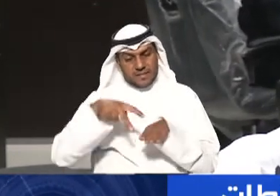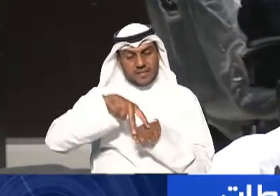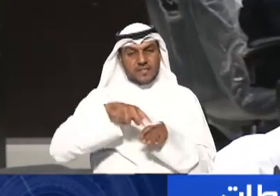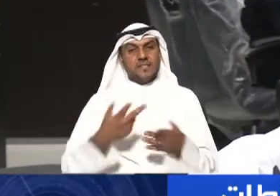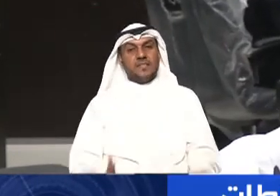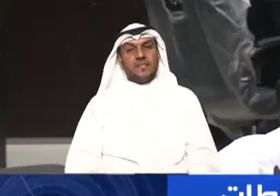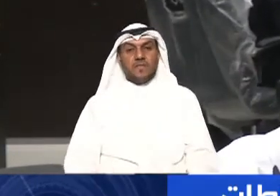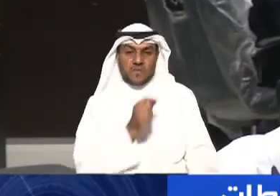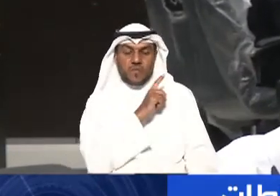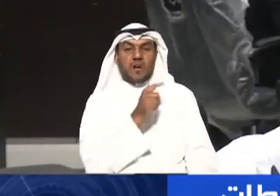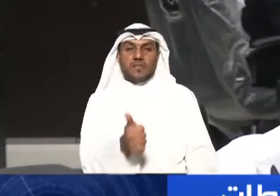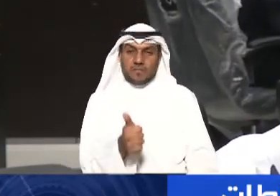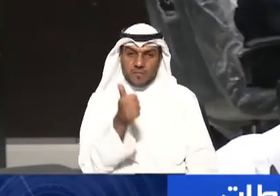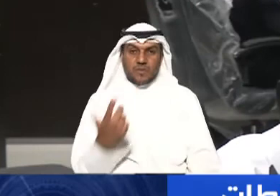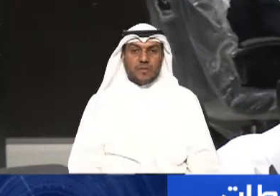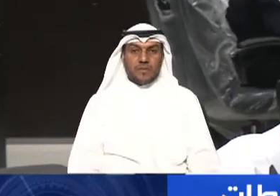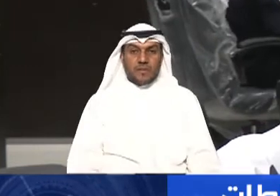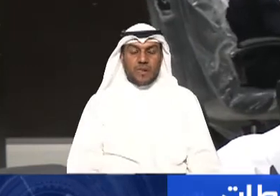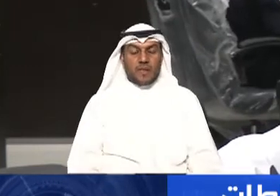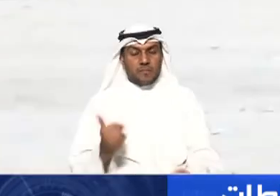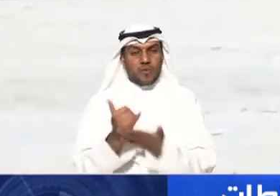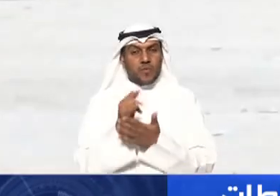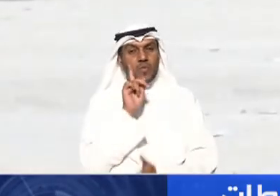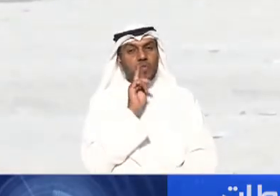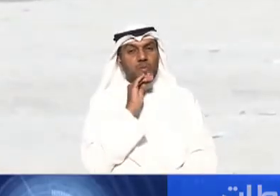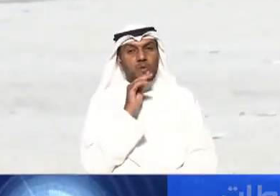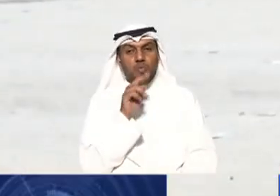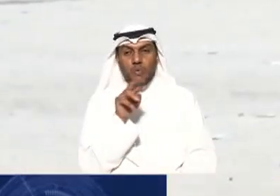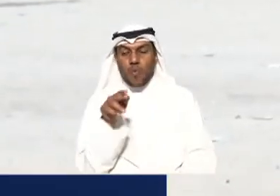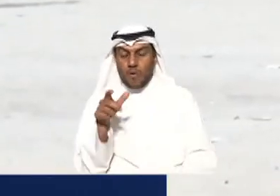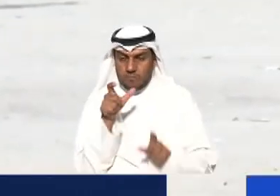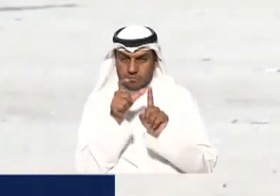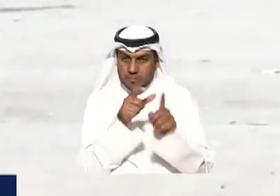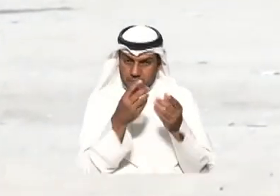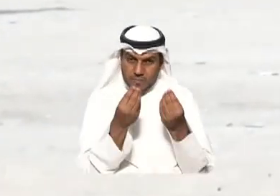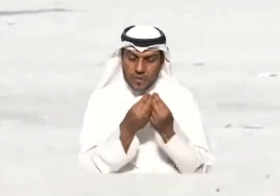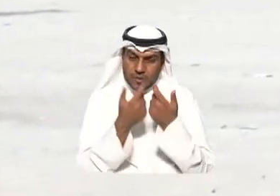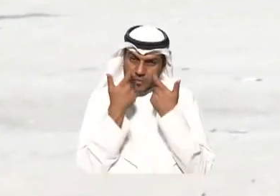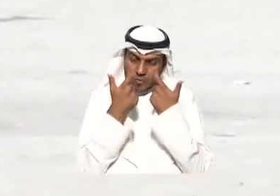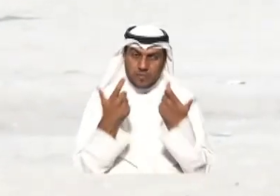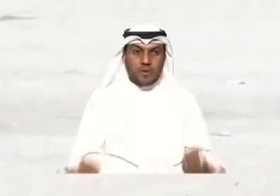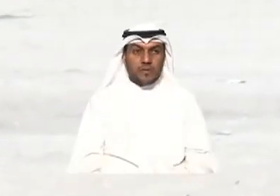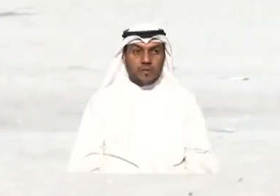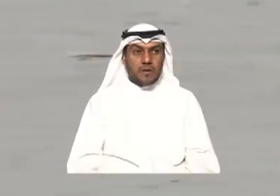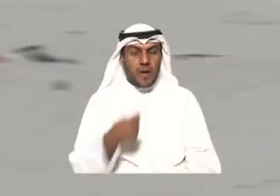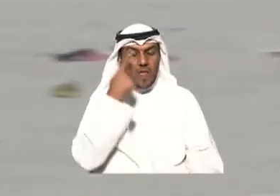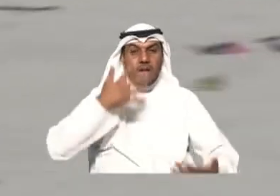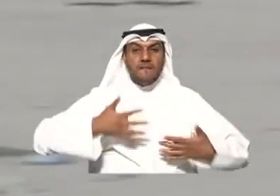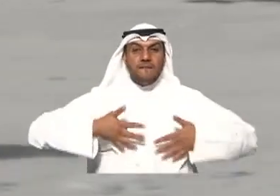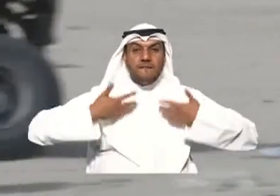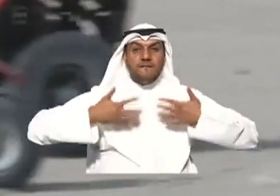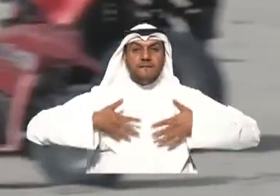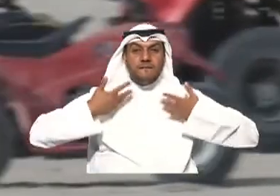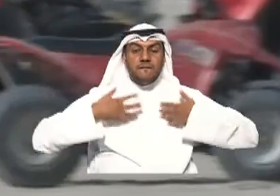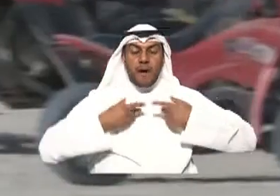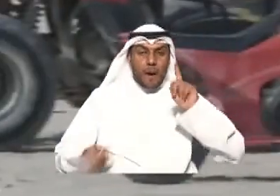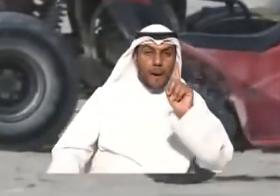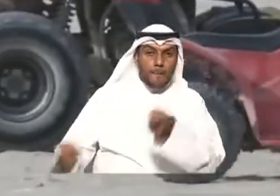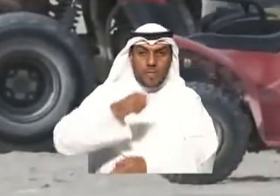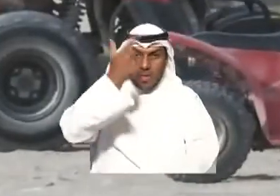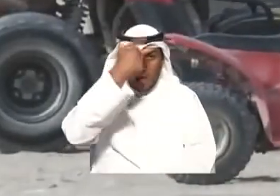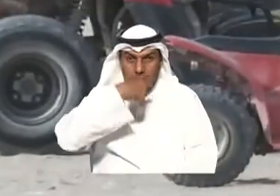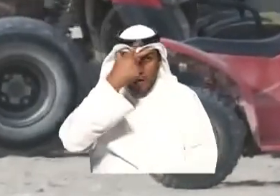ثاني مع أطفالهم الصغار. الله يحفظ الجميع. لا تحول الفرحة إلى دمعة، فعليك اتباع إجراءات